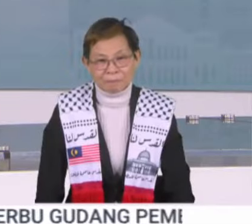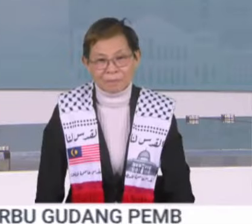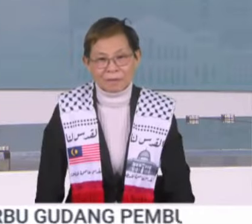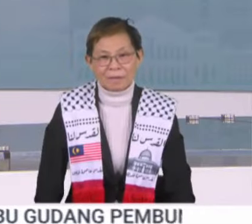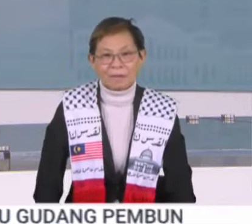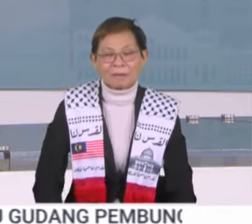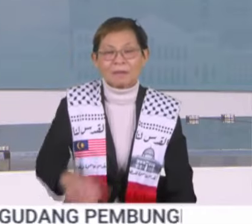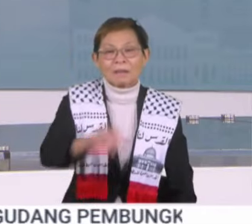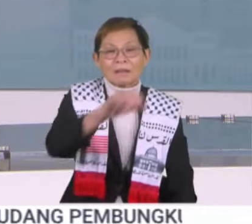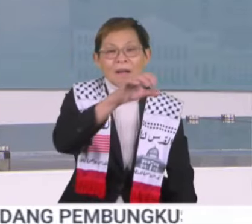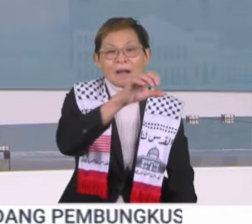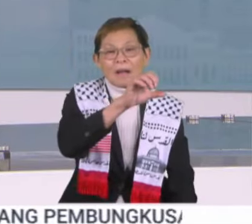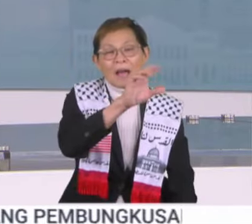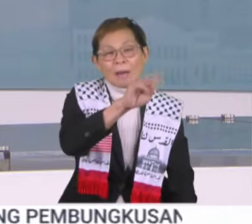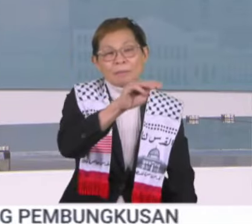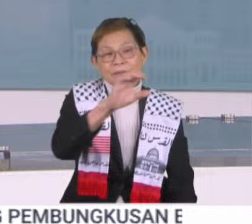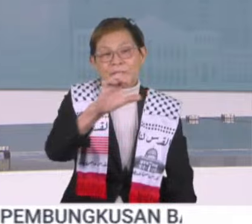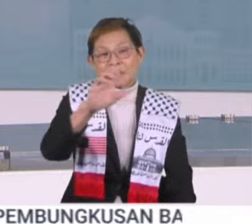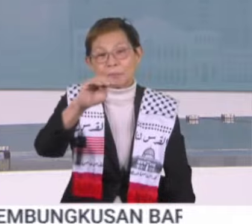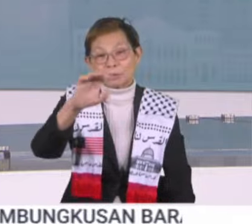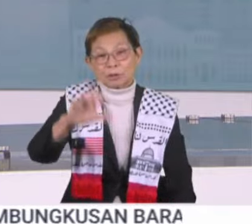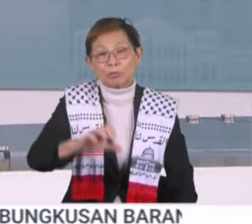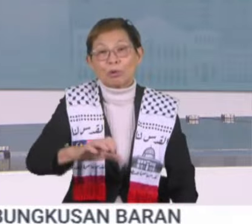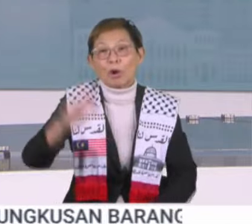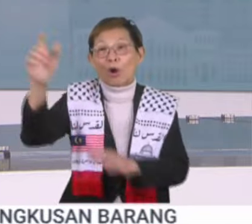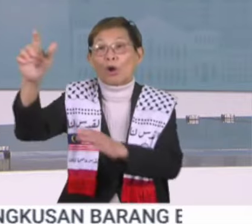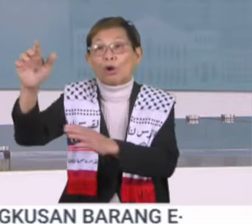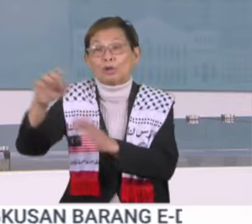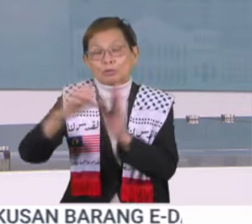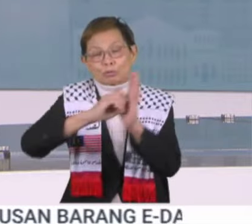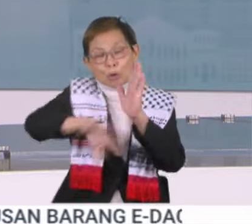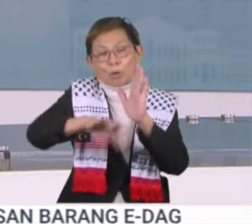Suruhanjaya Komunikasi dan Multimedia MCMC menurunkan sejumlah